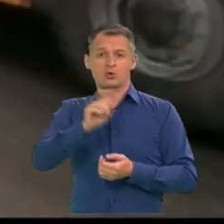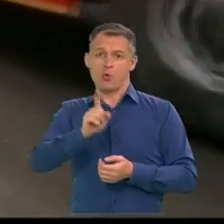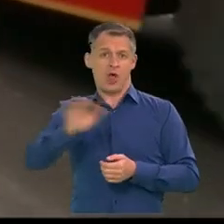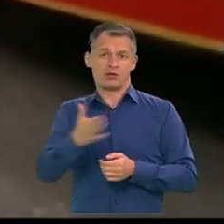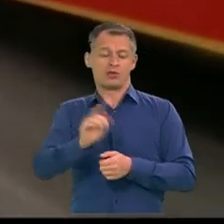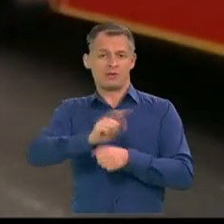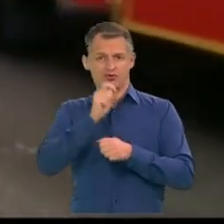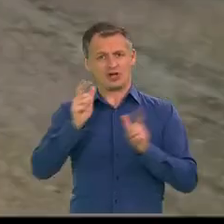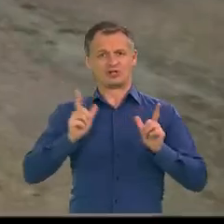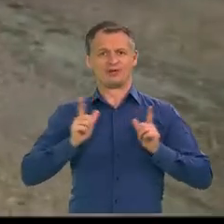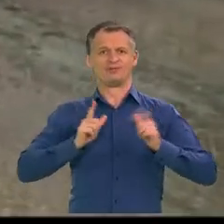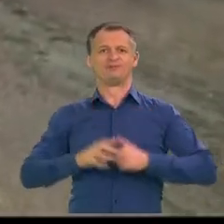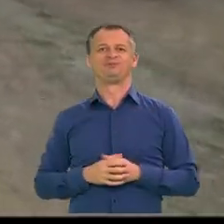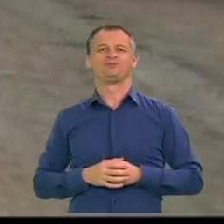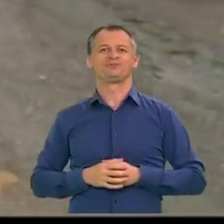jurnal.